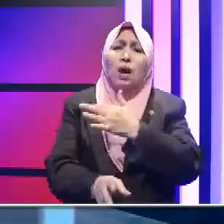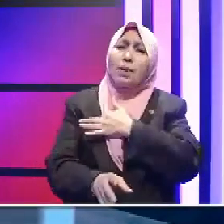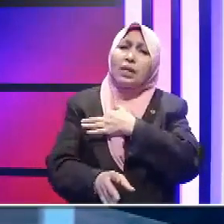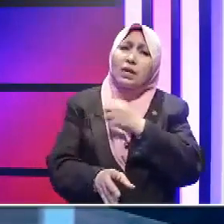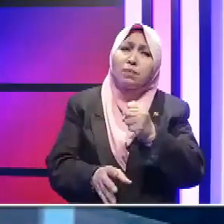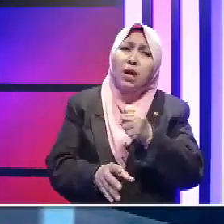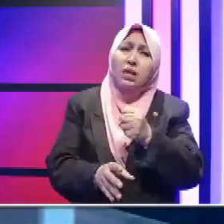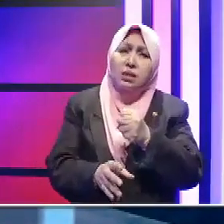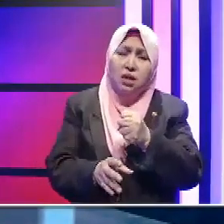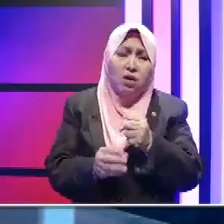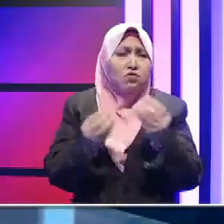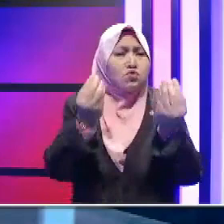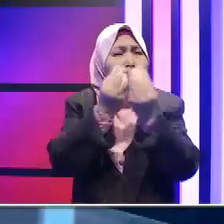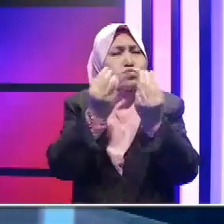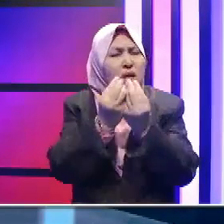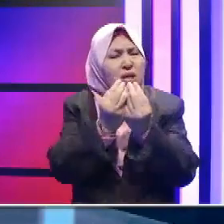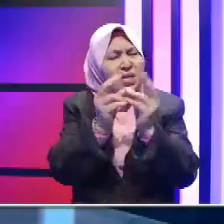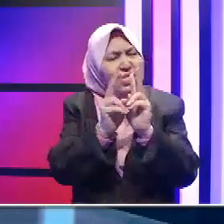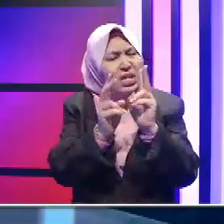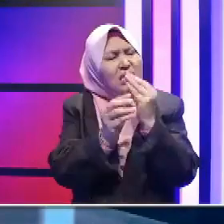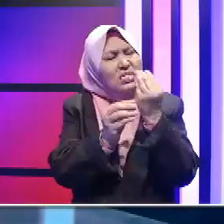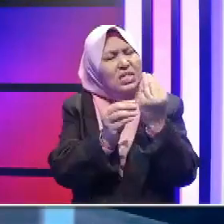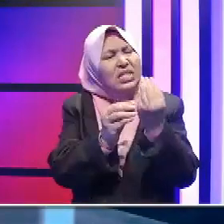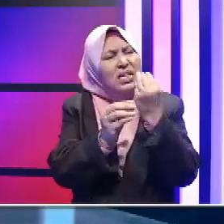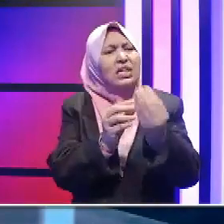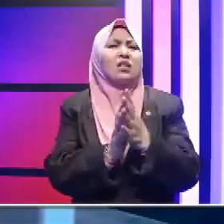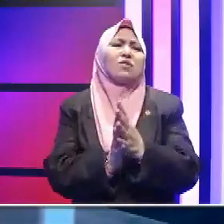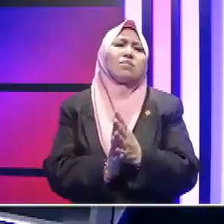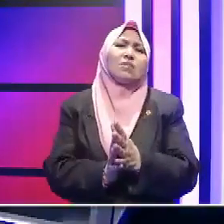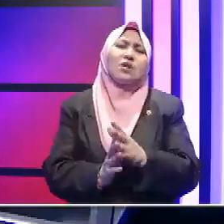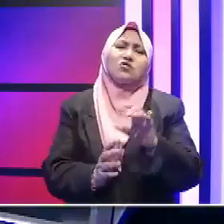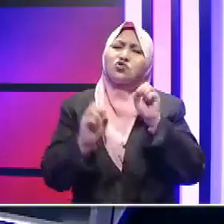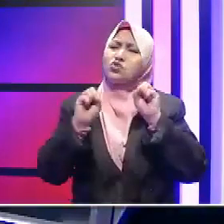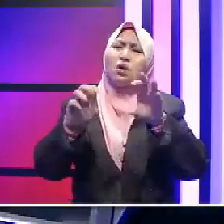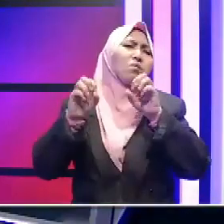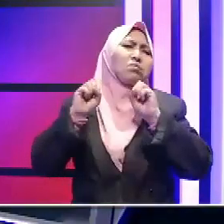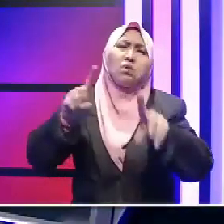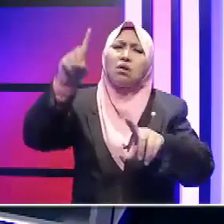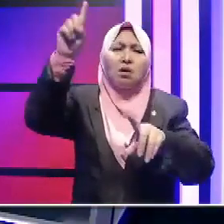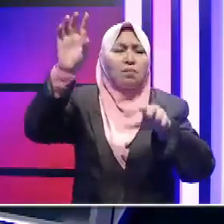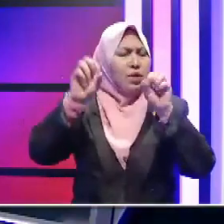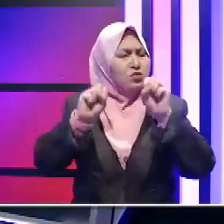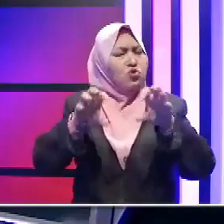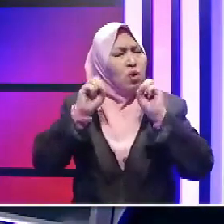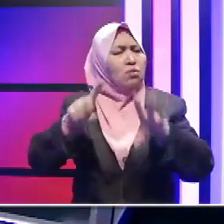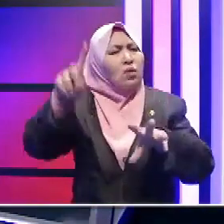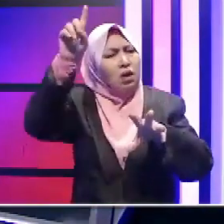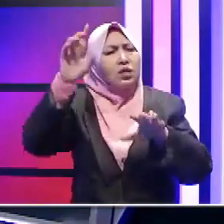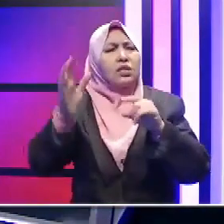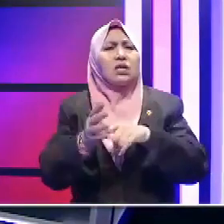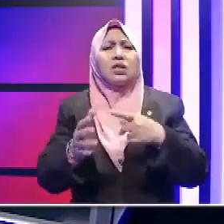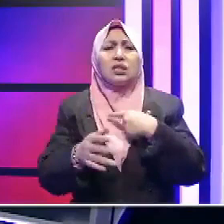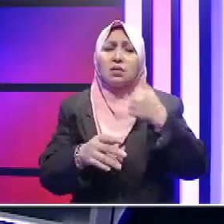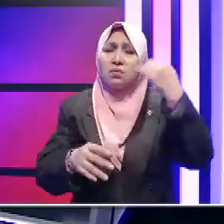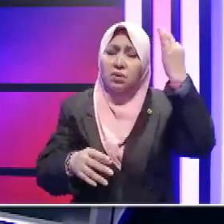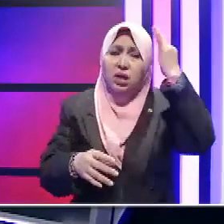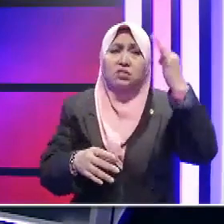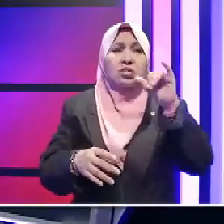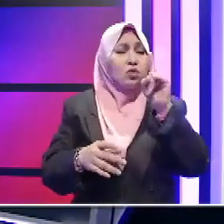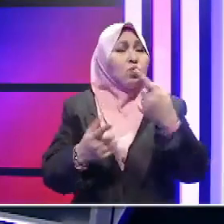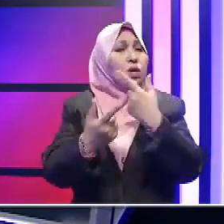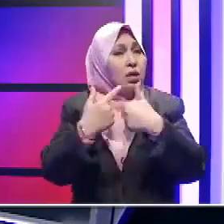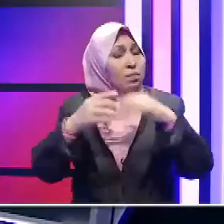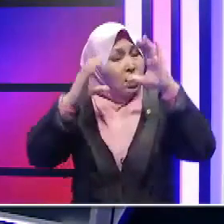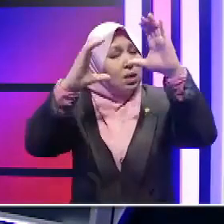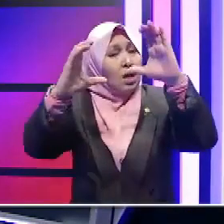yang jumlahnya hai kecil ya sangat er dirusak Masya Allah Masya Allah yang nih adalah kita anggap Bagaimana salah satu daripada